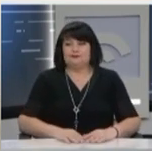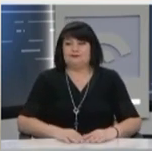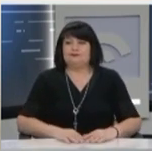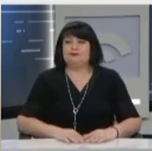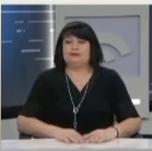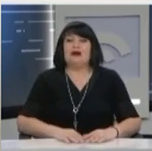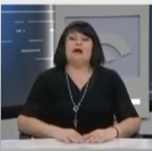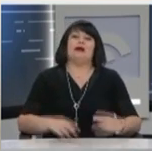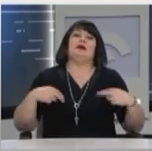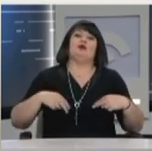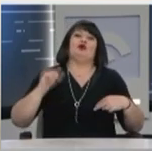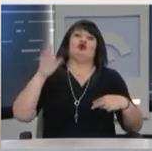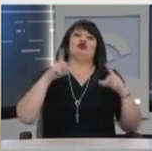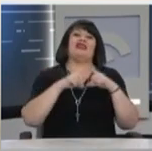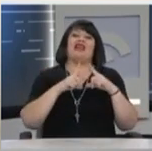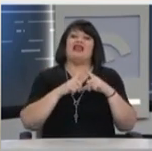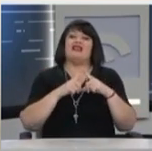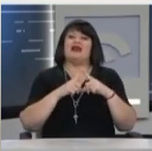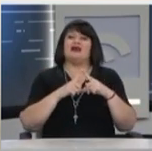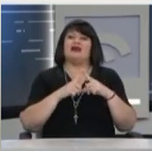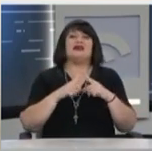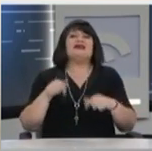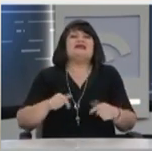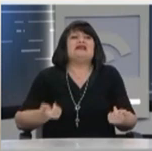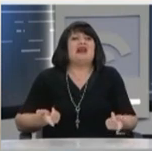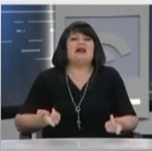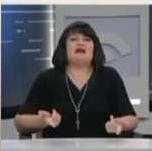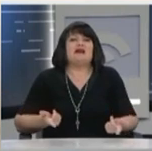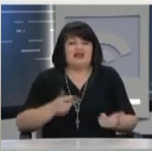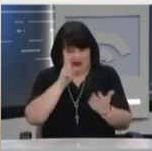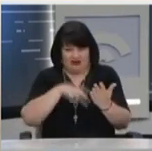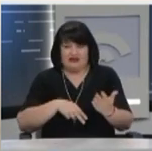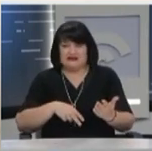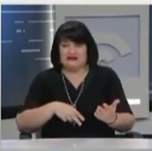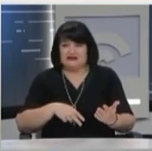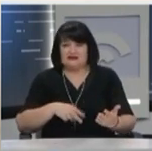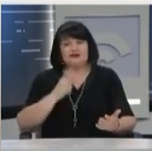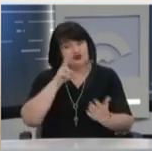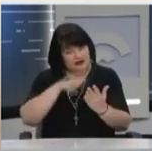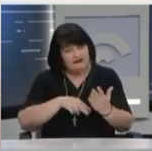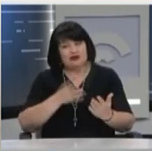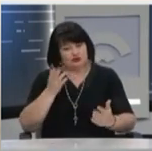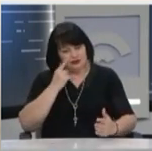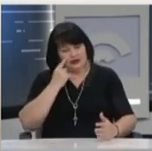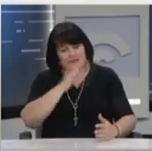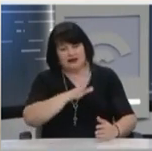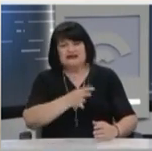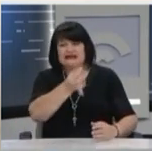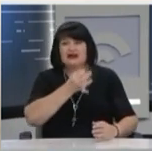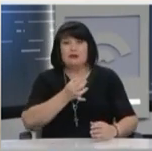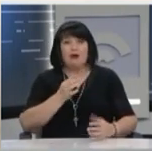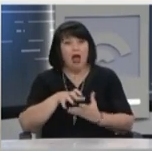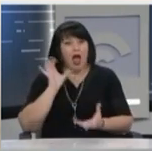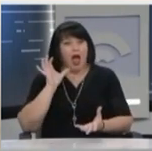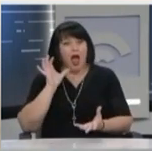Τώρα πάμε στον κύριο Δένκερ. Τι έγινε σήμερα στο Bloomberg, το διαβάσατε. Να το διαβάσω εγώ, πρακτικά. Το διάβασα